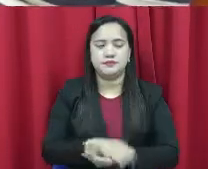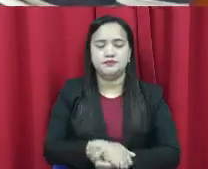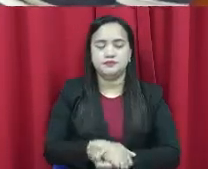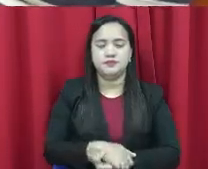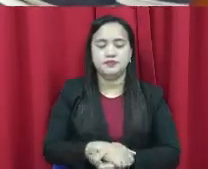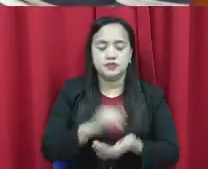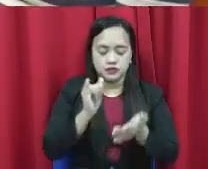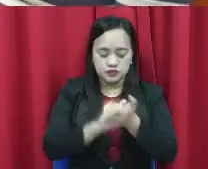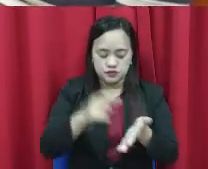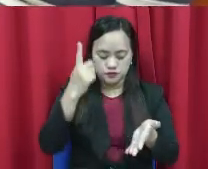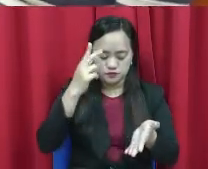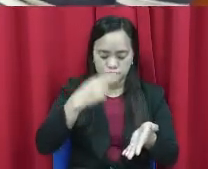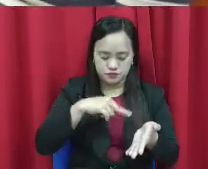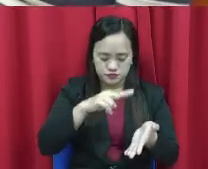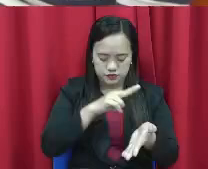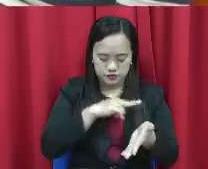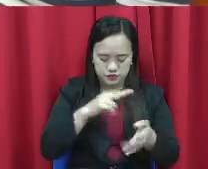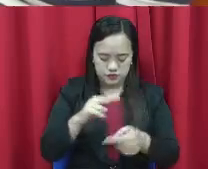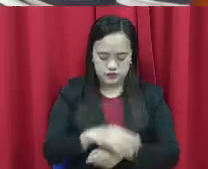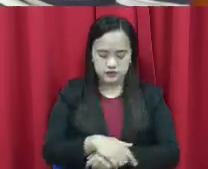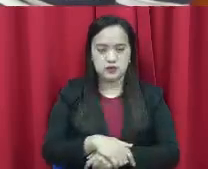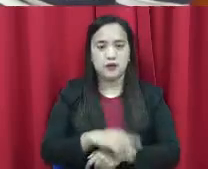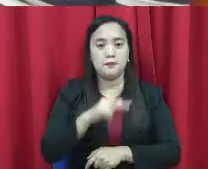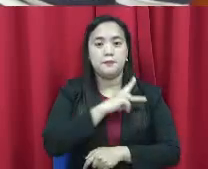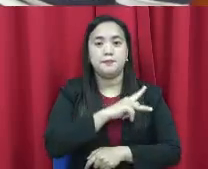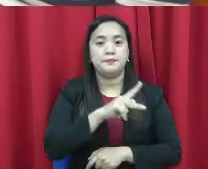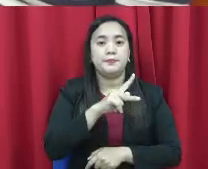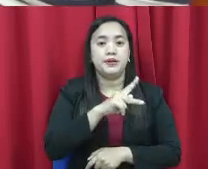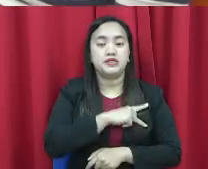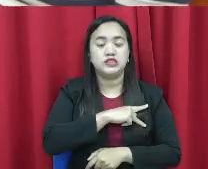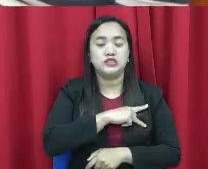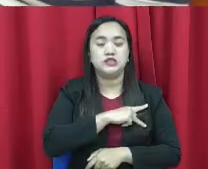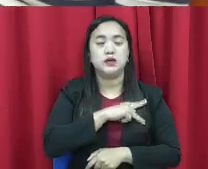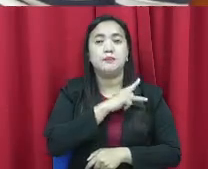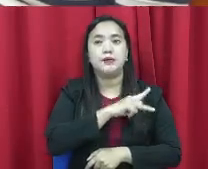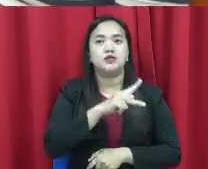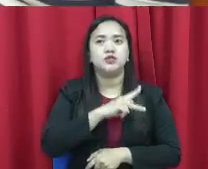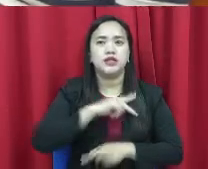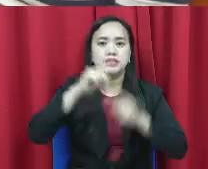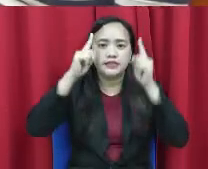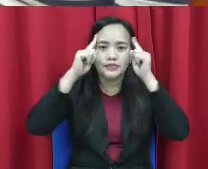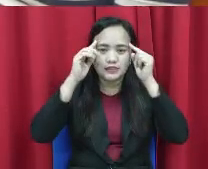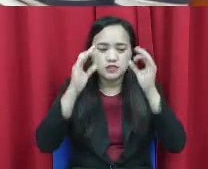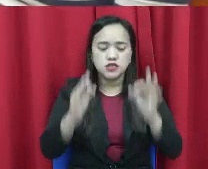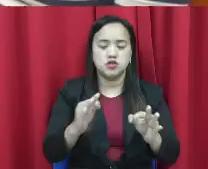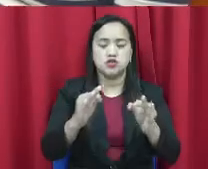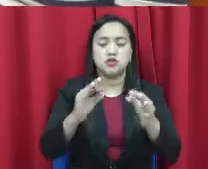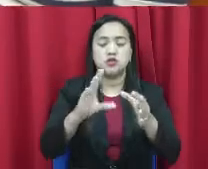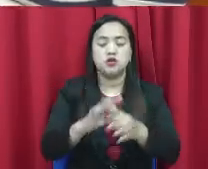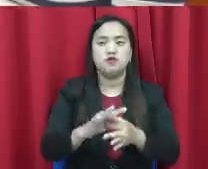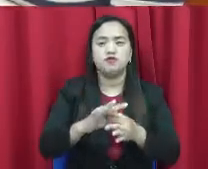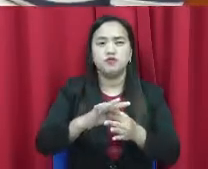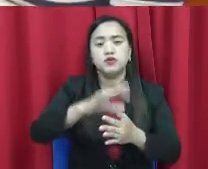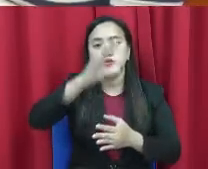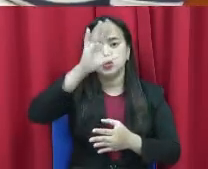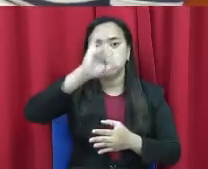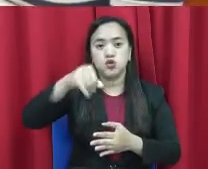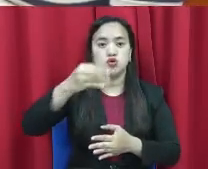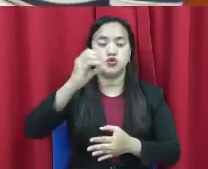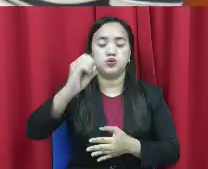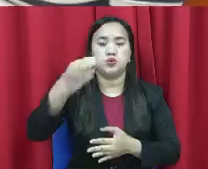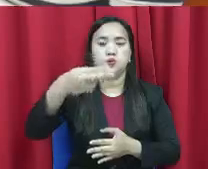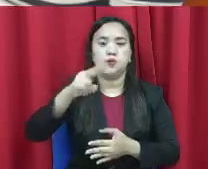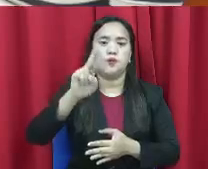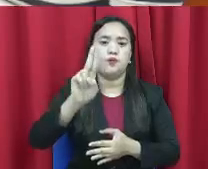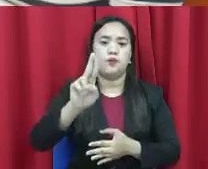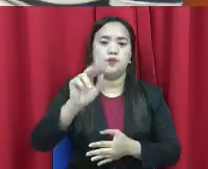dito pinahayag na ng ating mahalang Pastor yung personal na decison ni Joshua as a father as a man of bahom as the